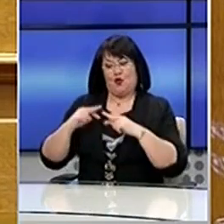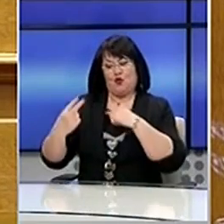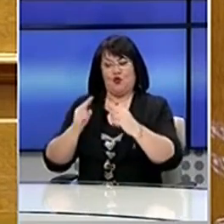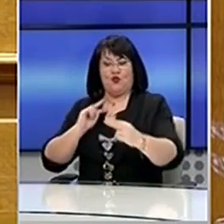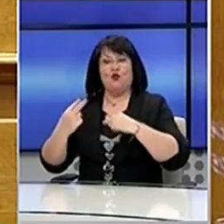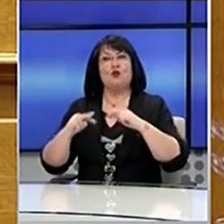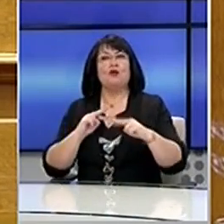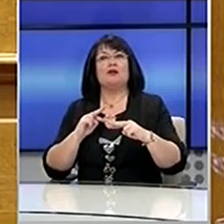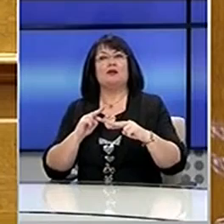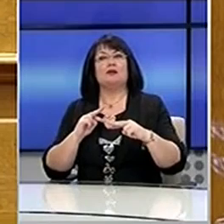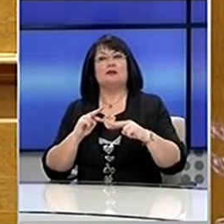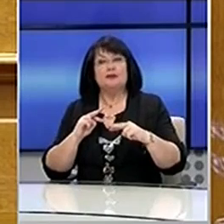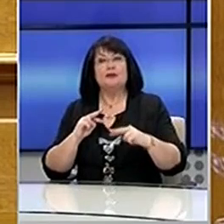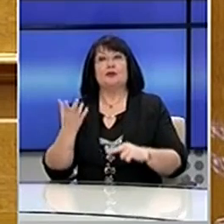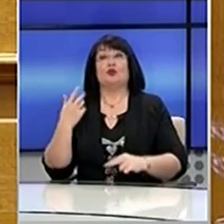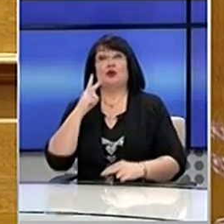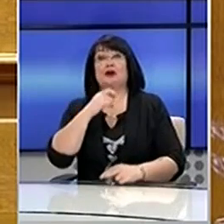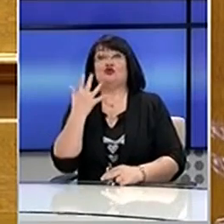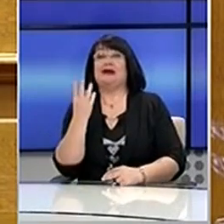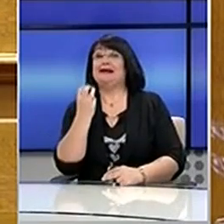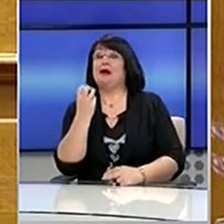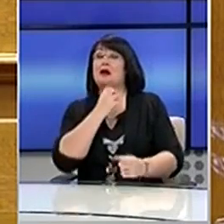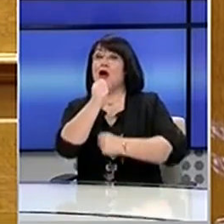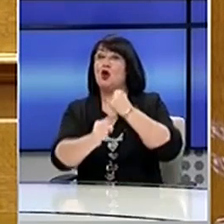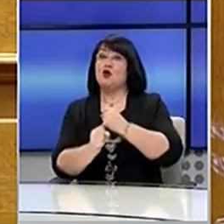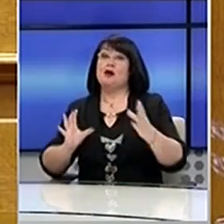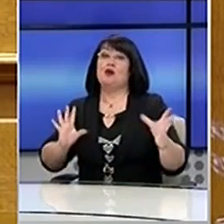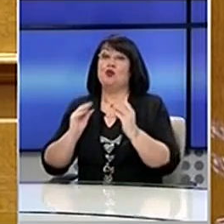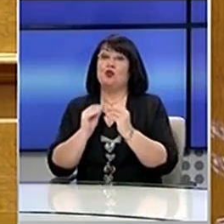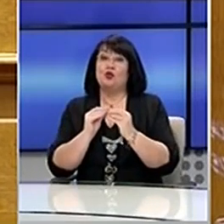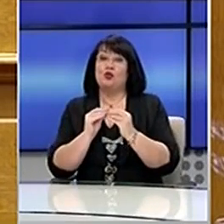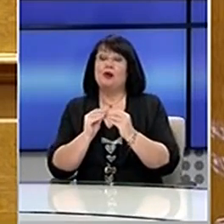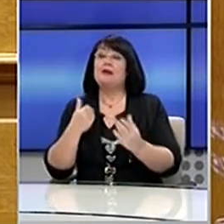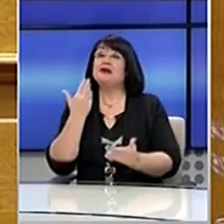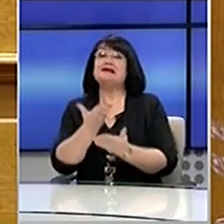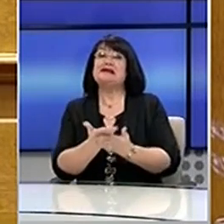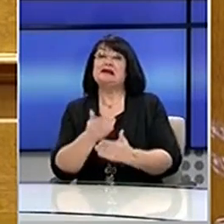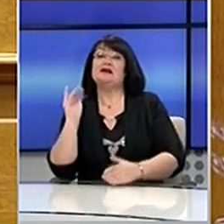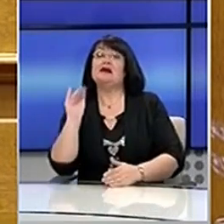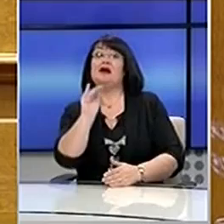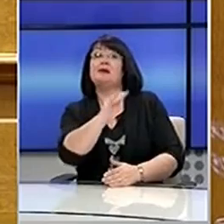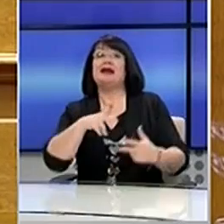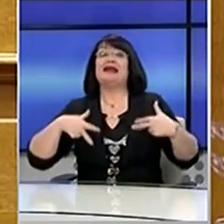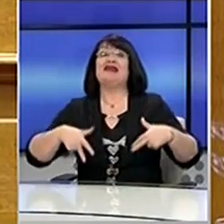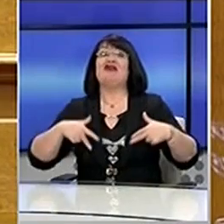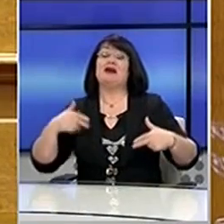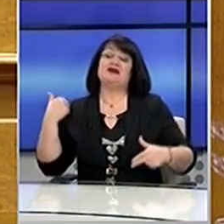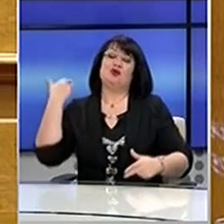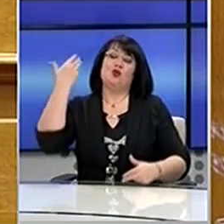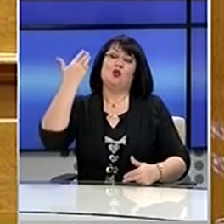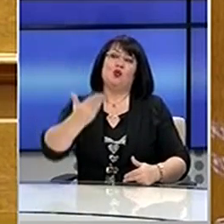μας. Τα τελευταία 25-30 χρόνια, αυτό το οποίο ζητάμε από όλες τις κυβερνήσεις που έχουν